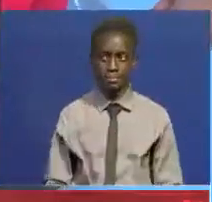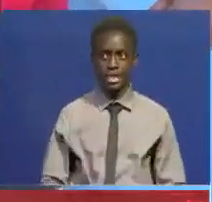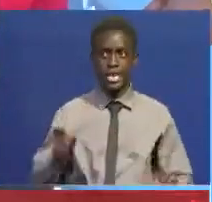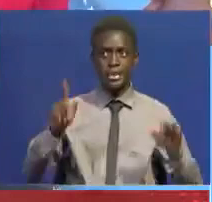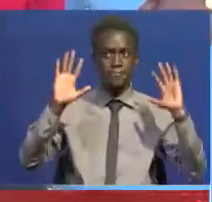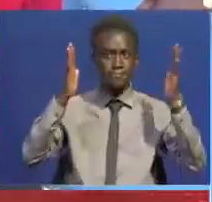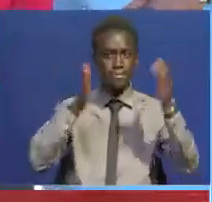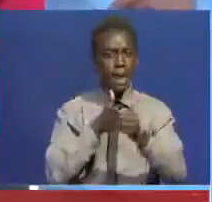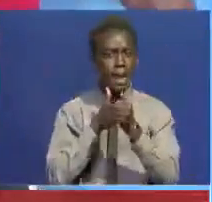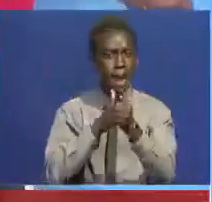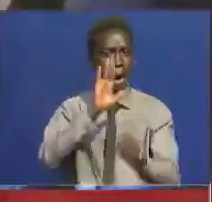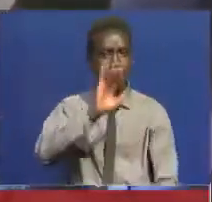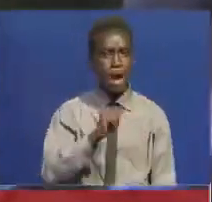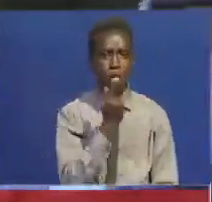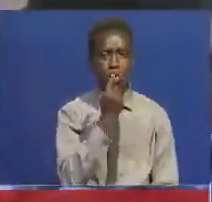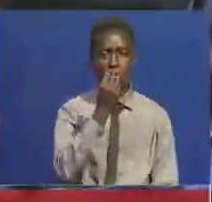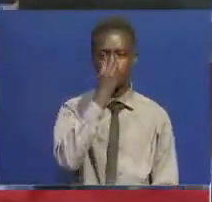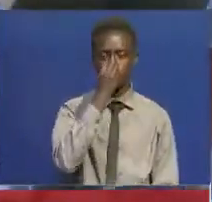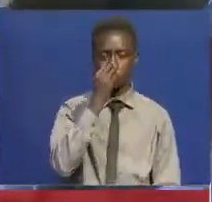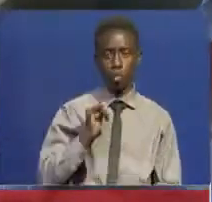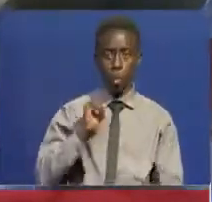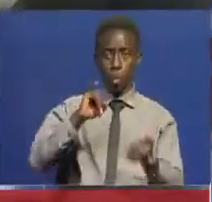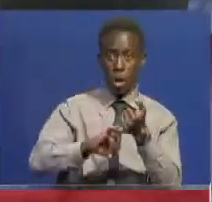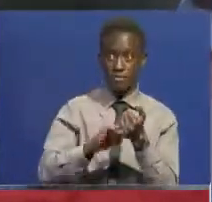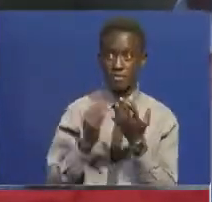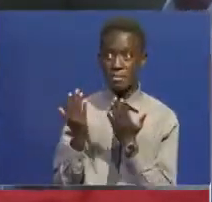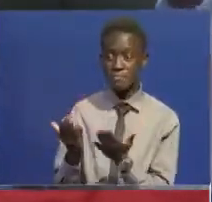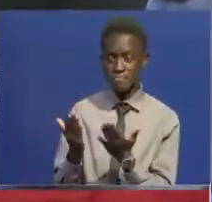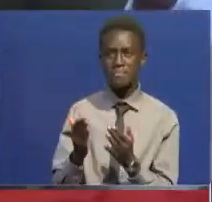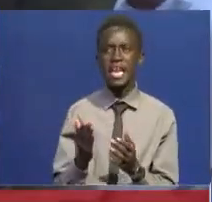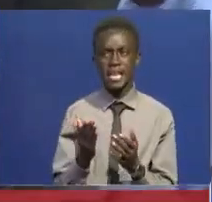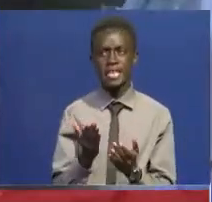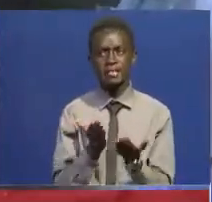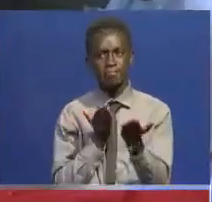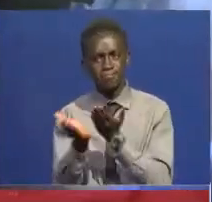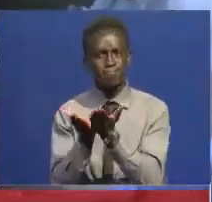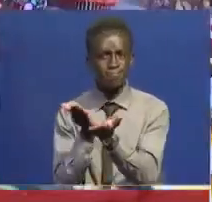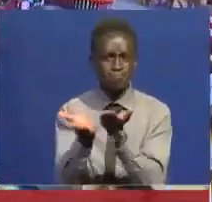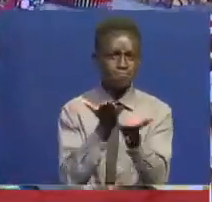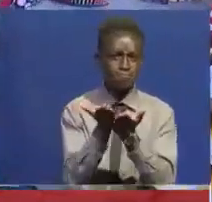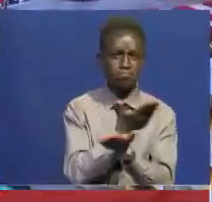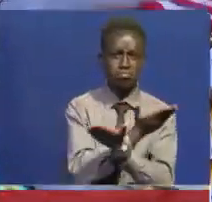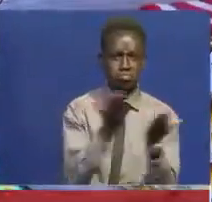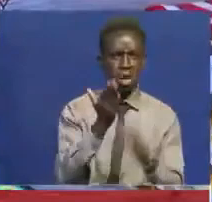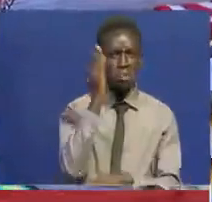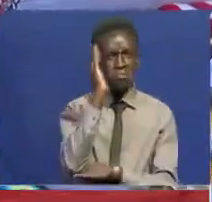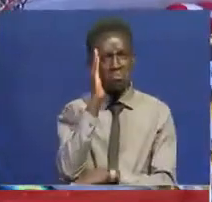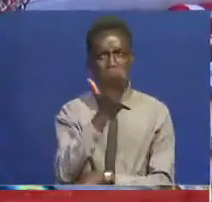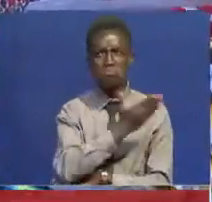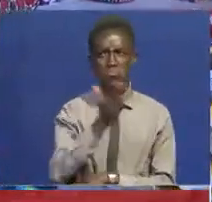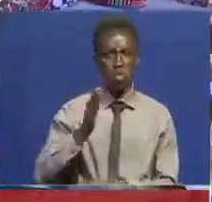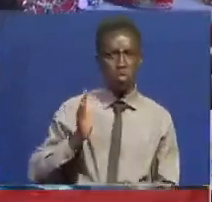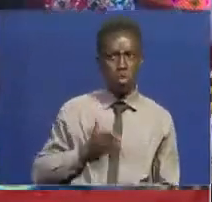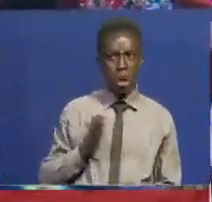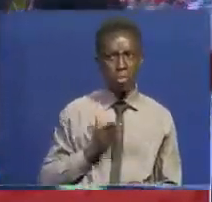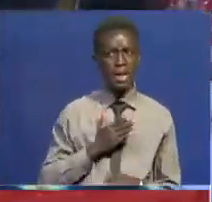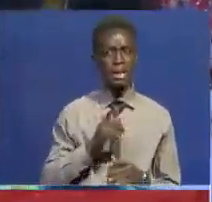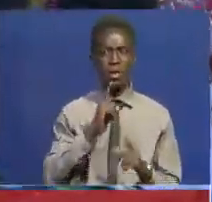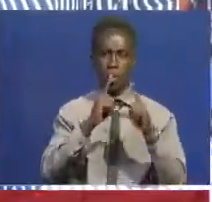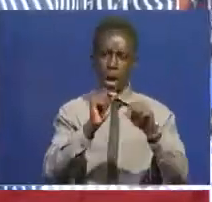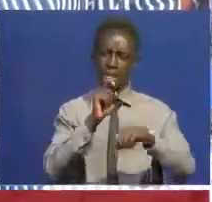taifa Rachael Ruto ambaye alitoa changamoto kwa wafungwa wa kike kote nchini kutumia muda wao katika magereza kujipatia